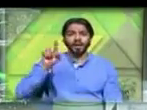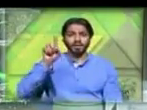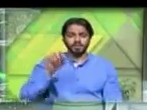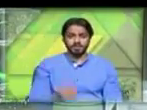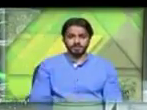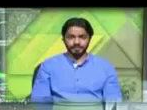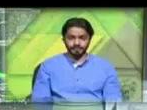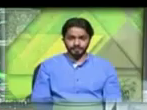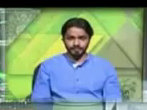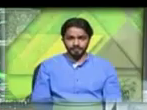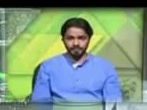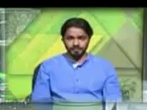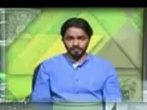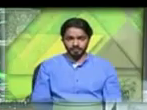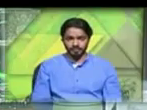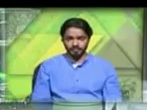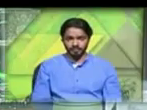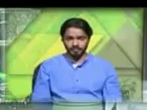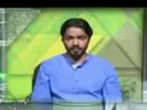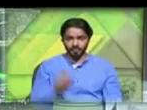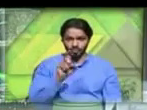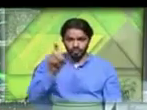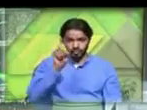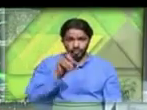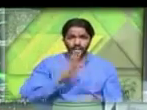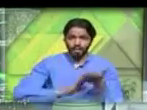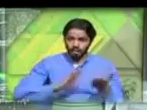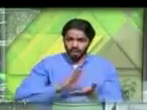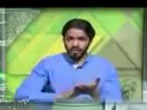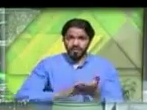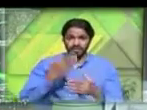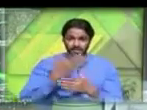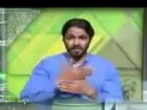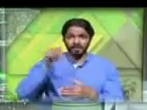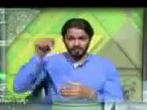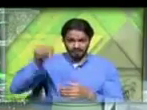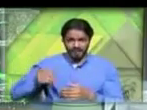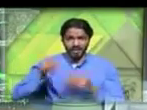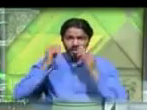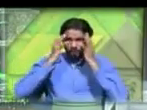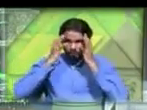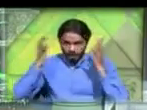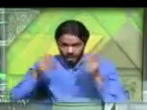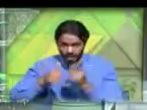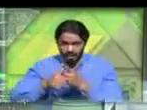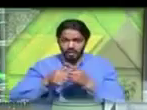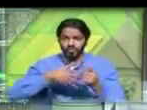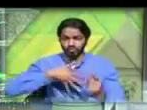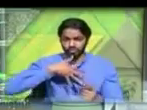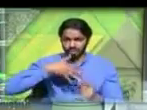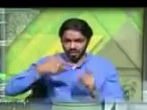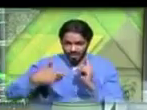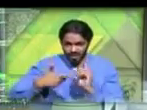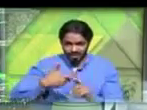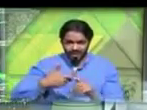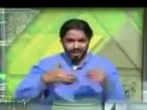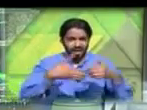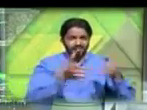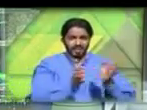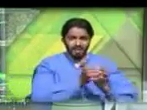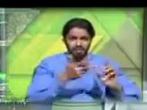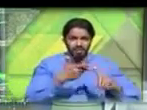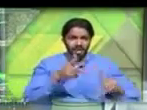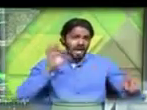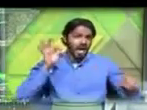والخطورة. وأسأل الله أن يرزقني وإياك الإخلاص وأن يجعلنا من المخلصين. آمين. المخلصين. آمين.